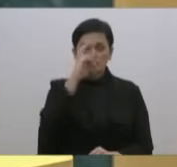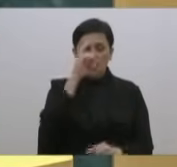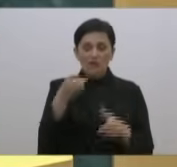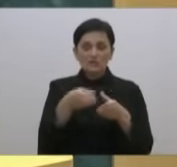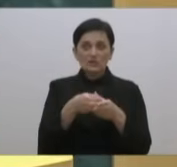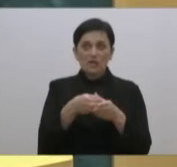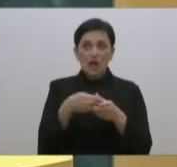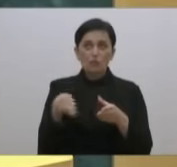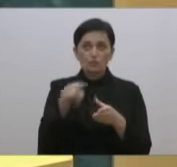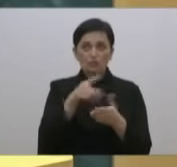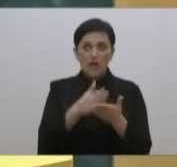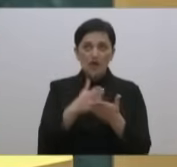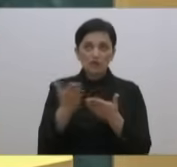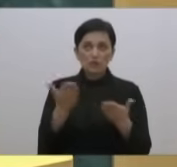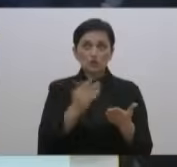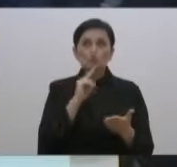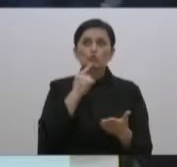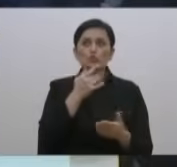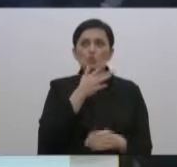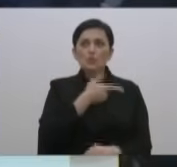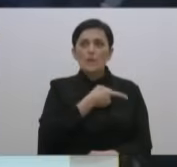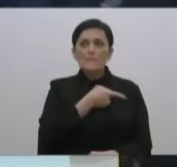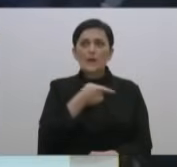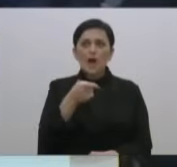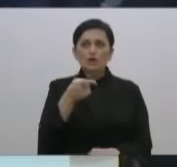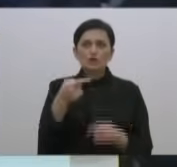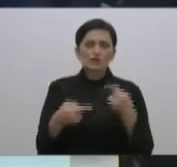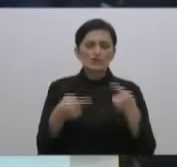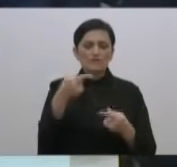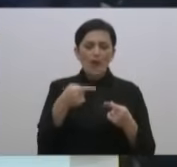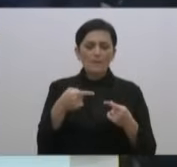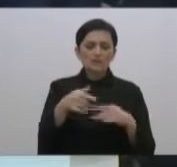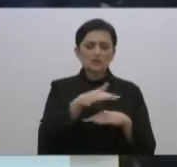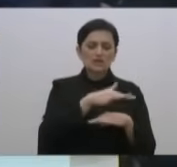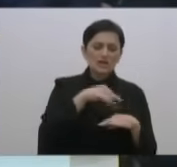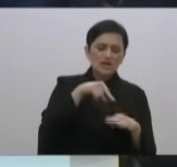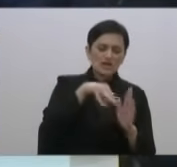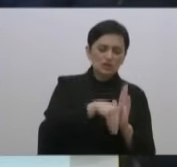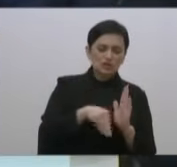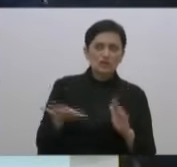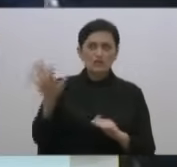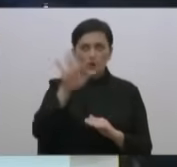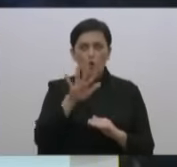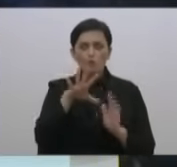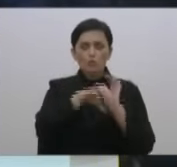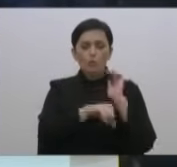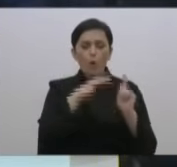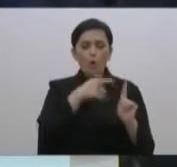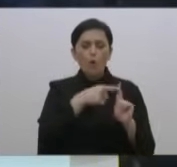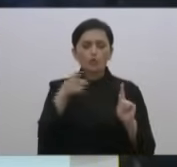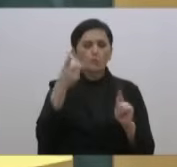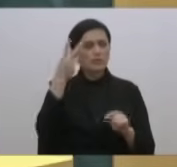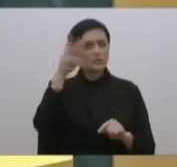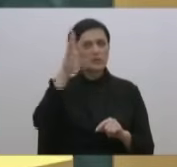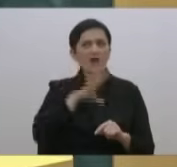მთავრობის წარმომადგენელს, რომლებიც აქ ბრძანდებიან იმ რთულ პერიოდში, თან რომ გვებრძოდნენ გარედან და შიგნიდან, ესეც რომ მოახერხეს, ბოლო პერიოდის ტრენდი